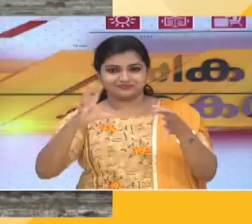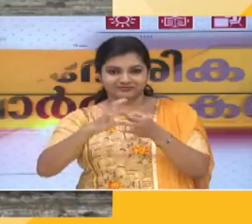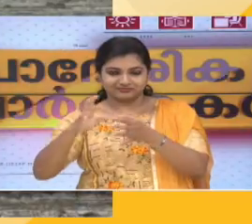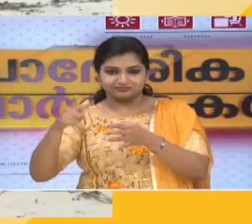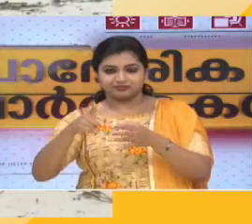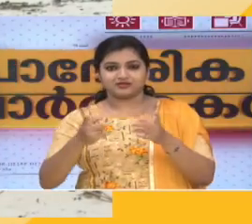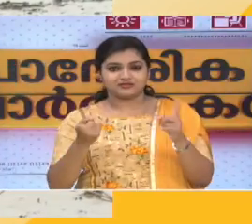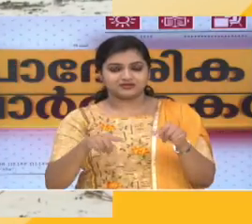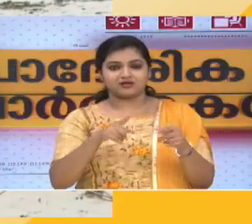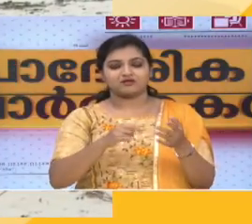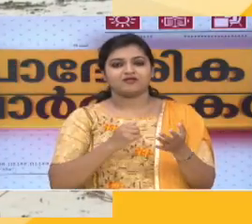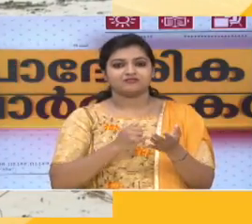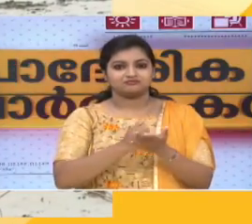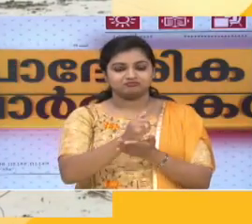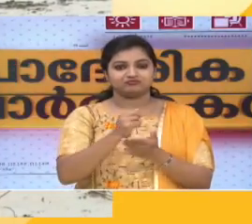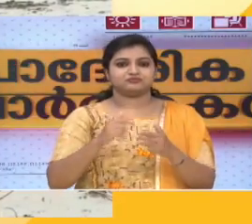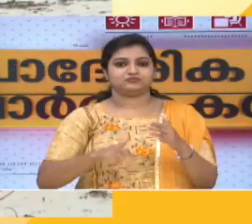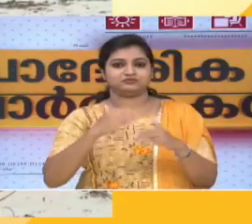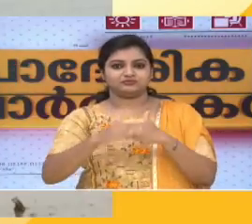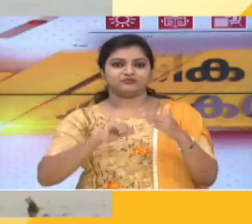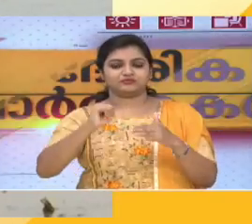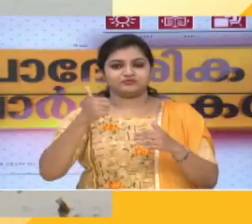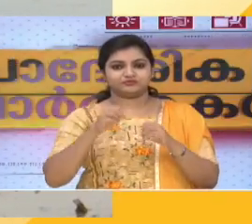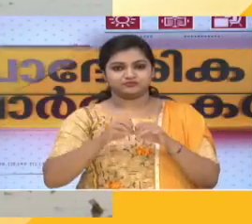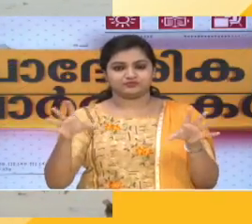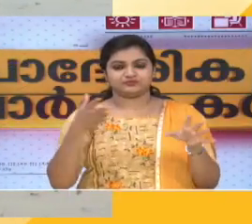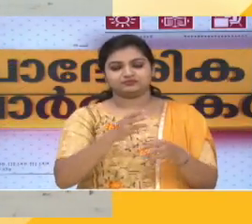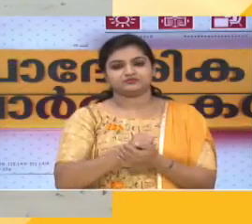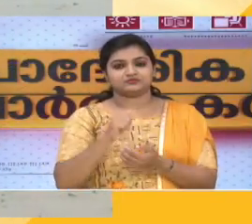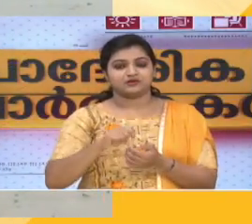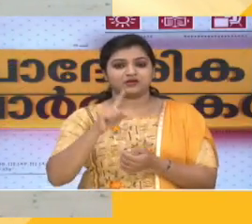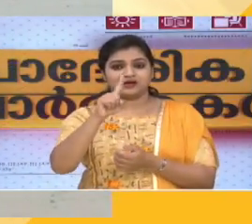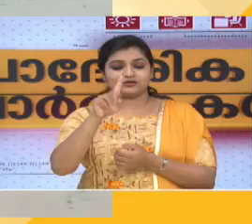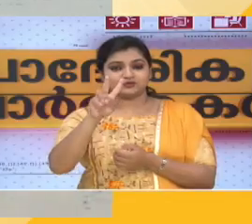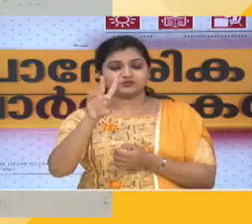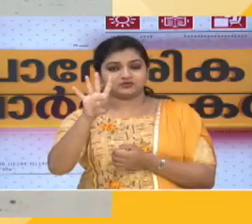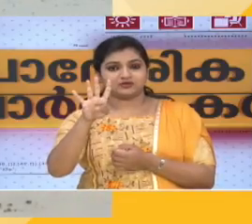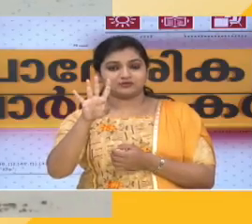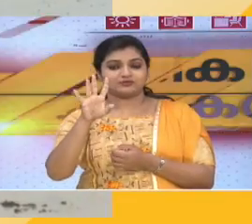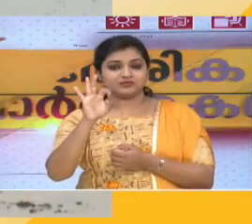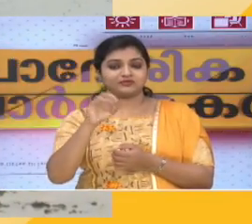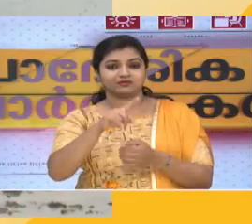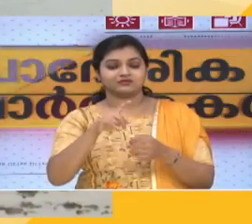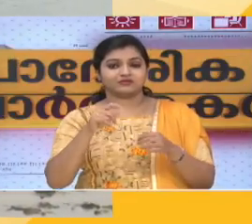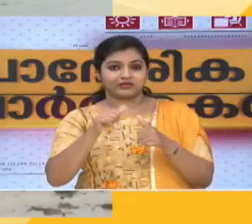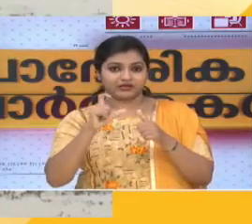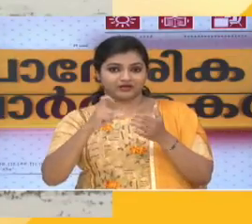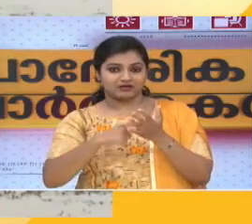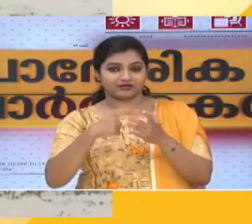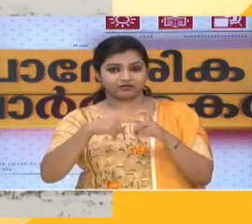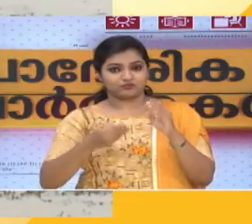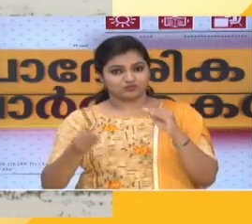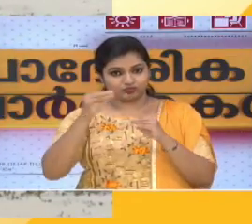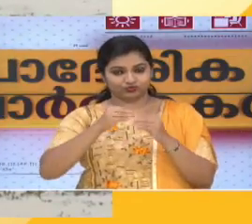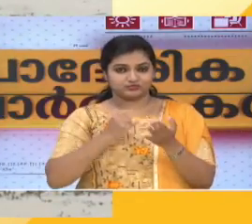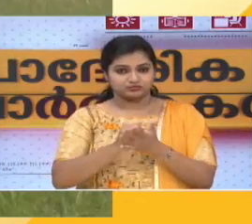യാഥാർത്ഥ്യമായതോടെയാണ് തരിശുനില കൃഷി വ്യാപകമായത്. ഈ വർഷം 1242 നിലത്തുകൂടി കൃഷിയിറക്കാനാണ് പദ്ധതി.